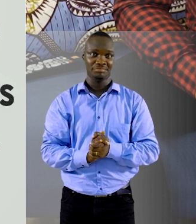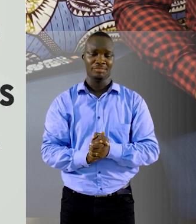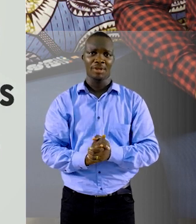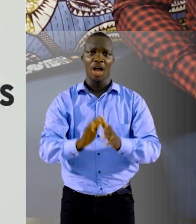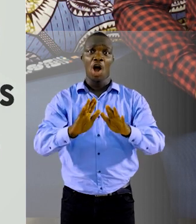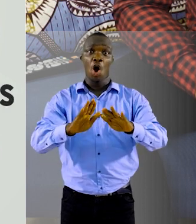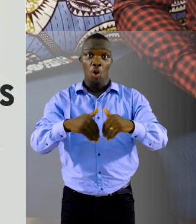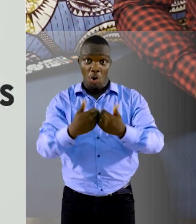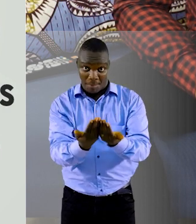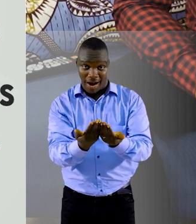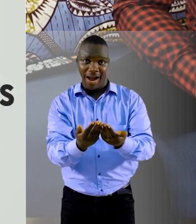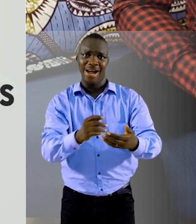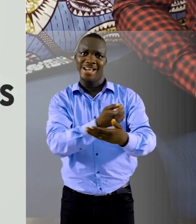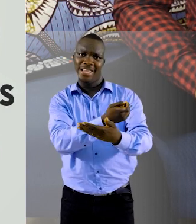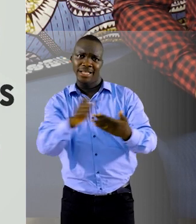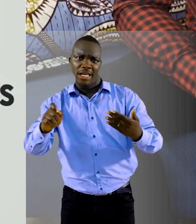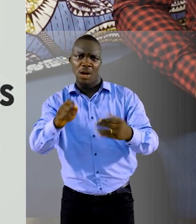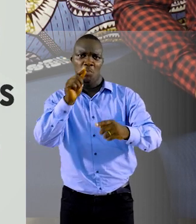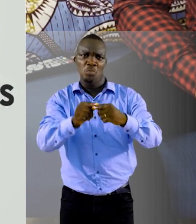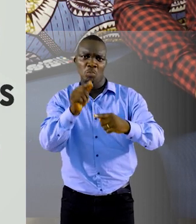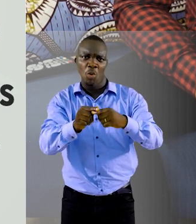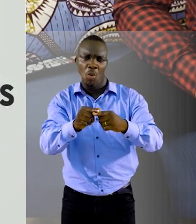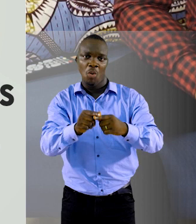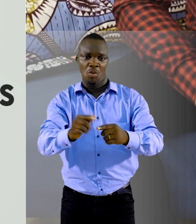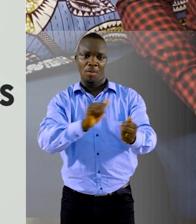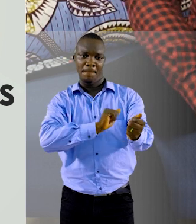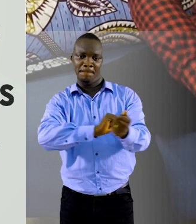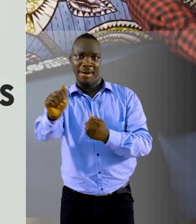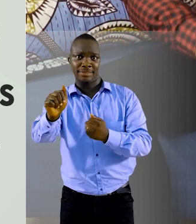Comment écrit-on des passe-partout?